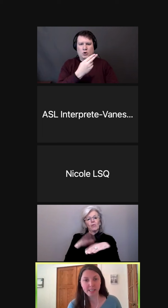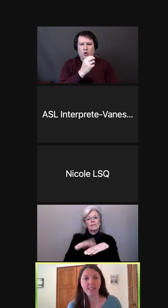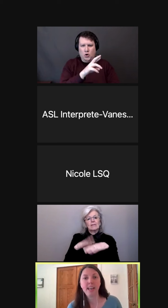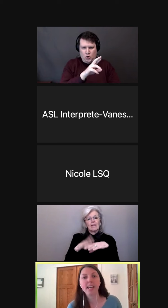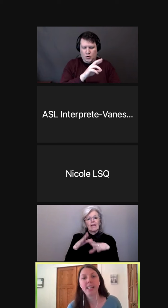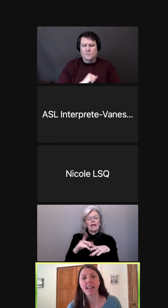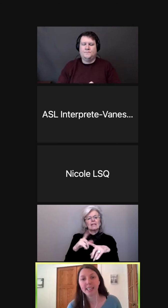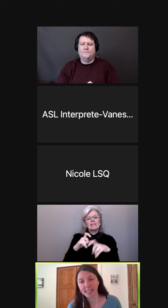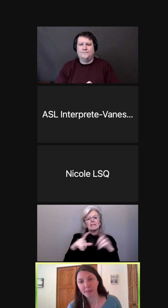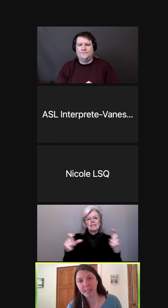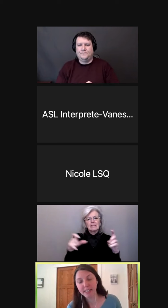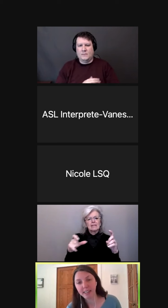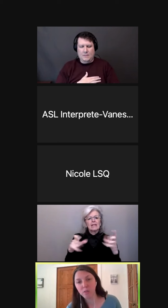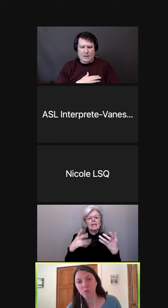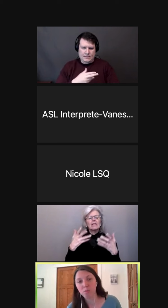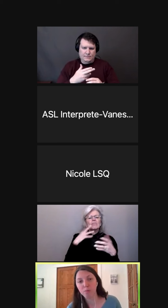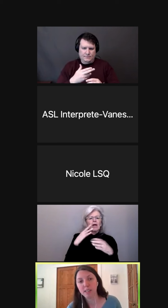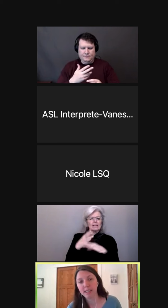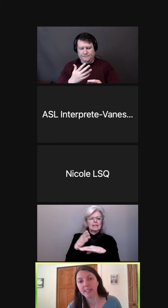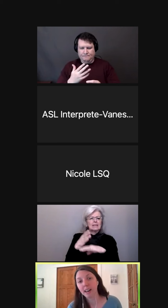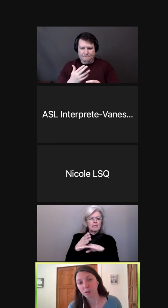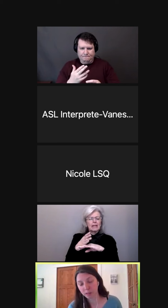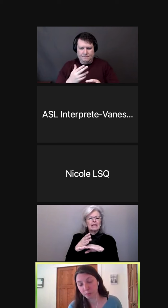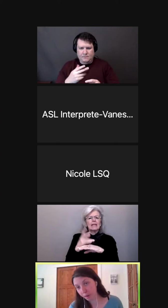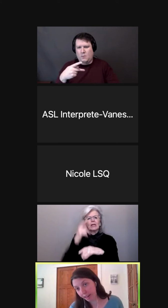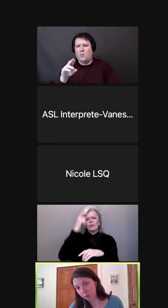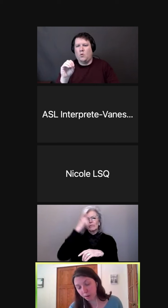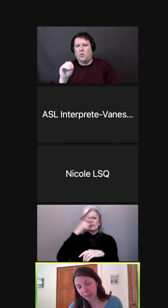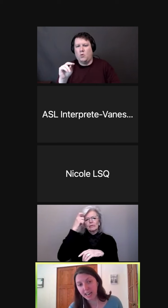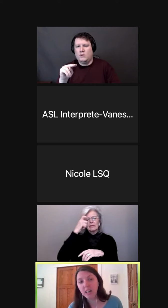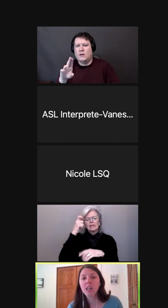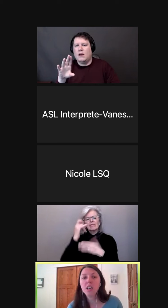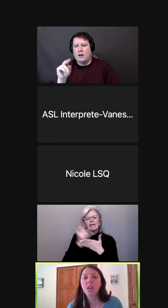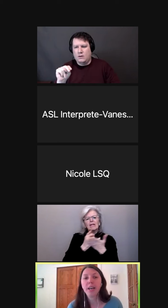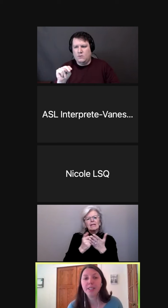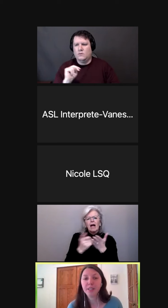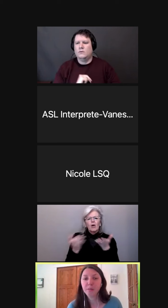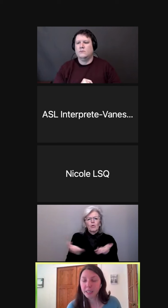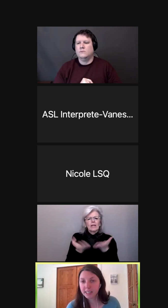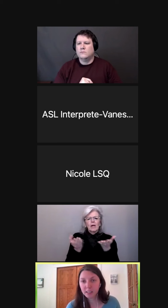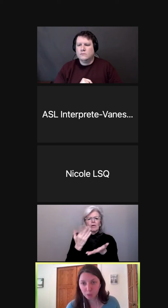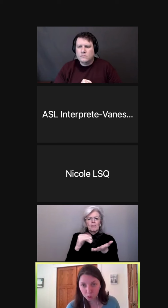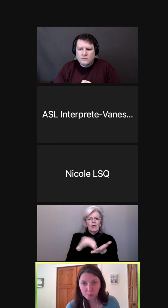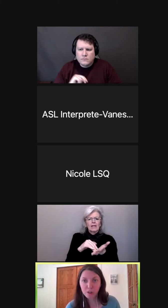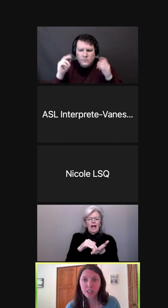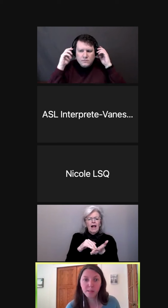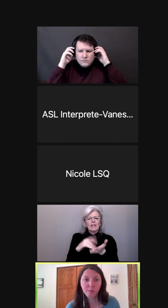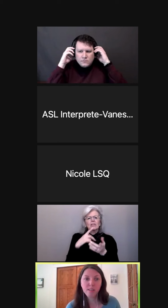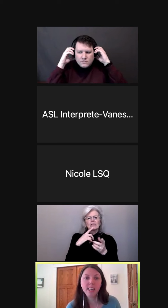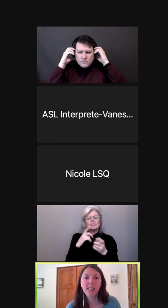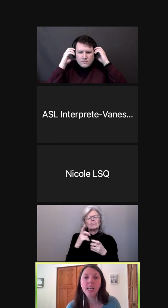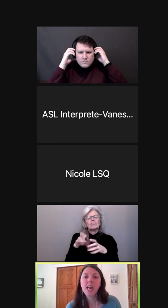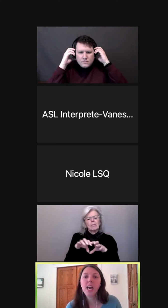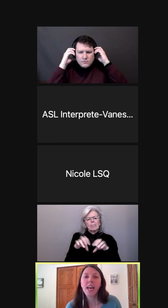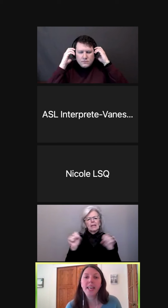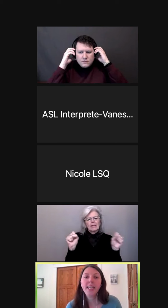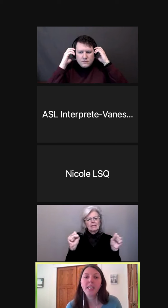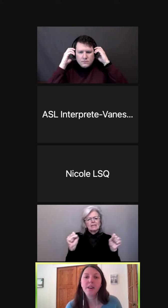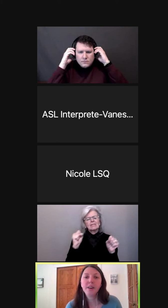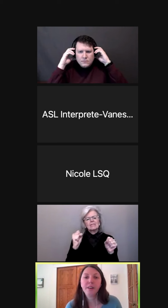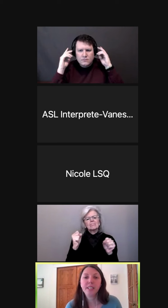diversité capacitaire et à l'accessibilité au musée d'art contemporain de Montréal. J'ai une maîtrise en anthropologie des musées